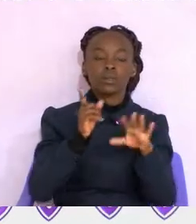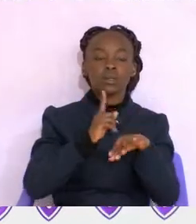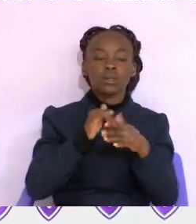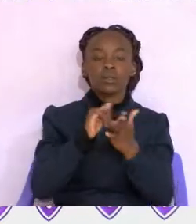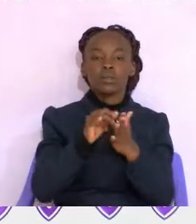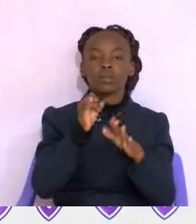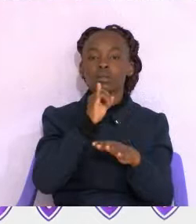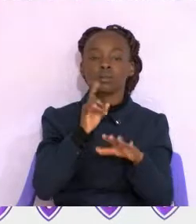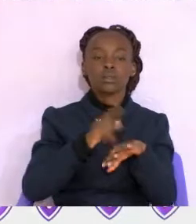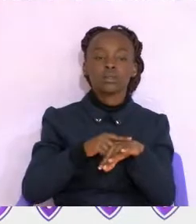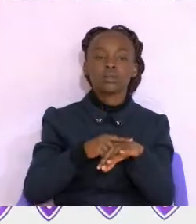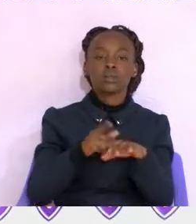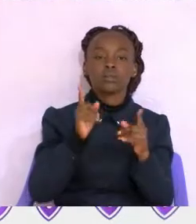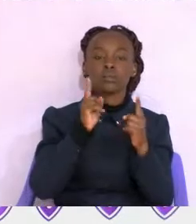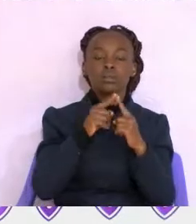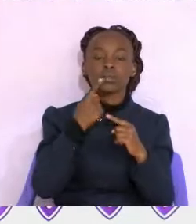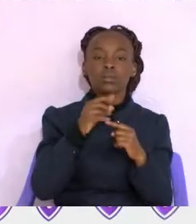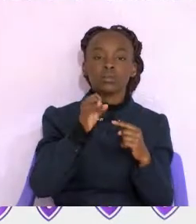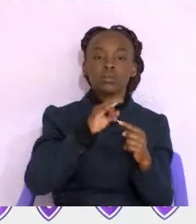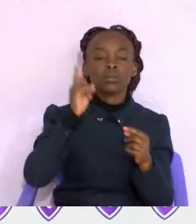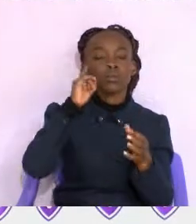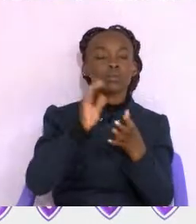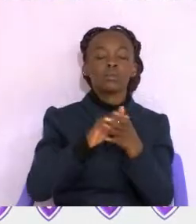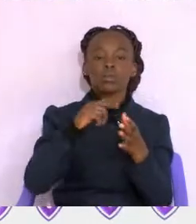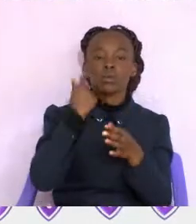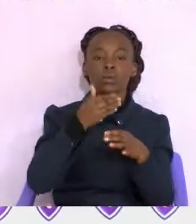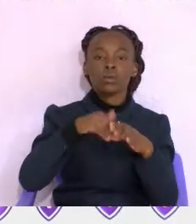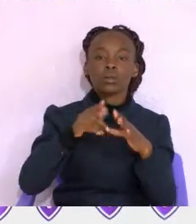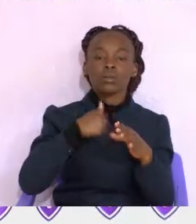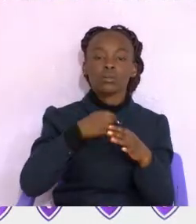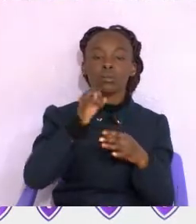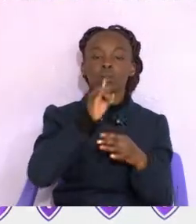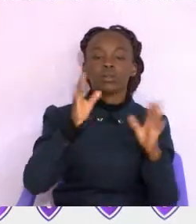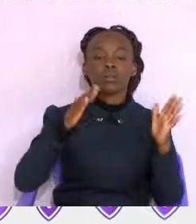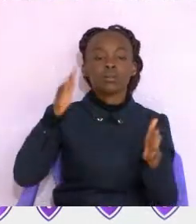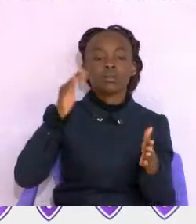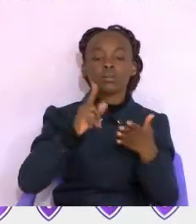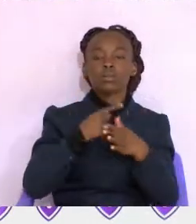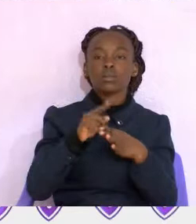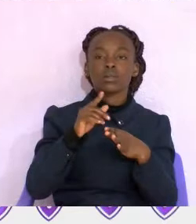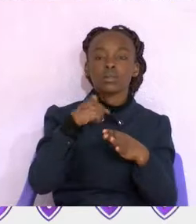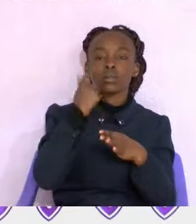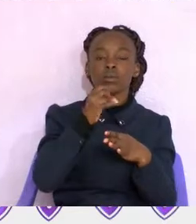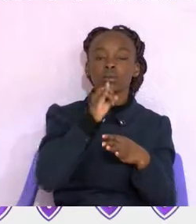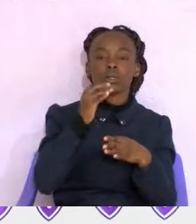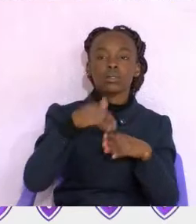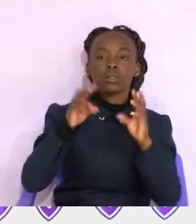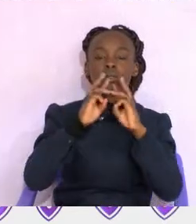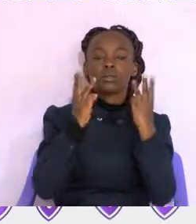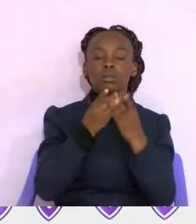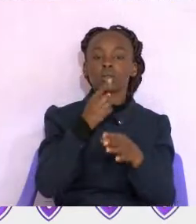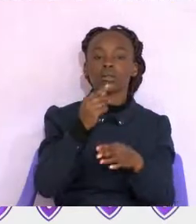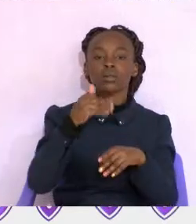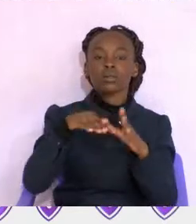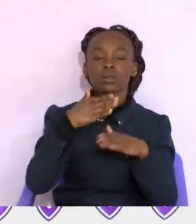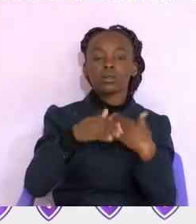ndani yangu ni mkuu zaidi kuliko aliye ulimwengu. Ili kwa nyumba yako, kwa kazi yako, na